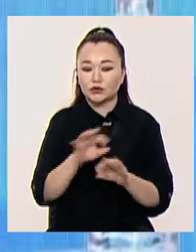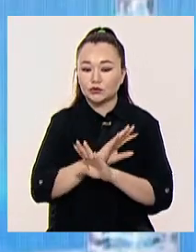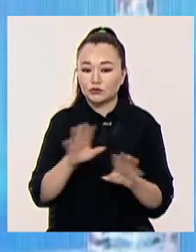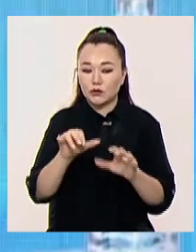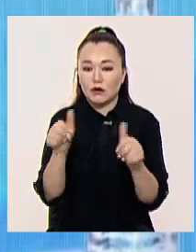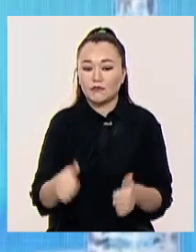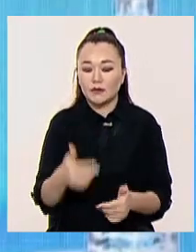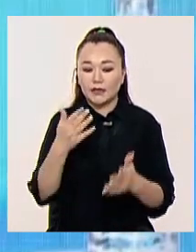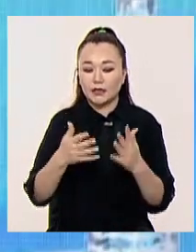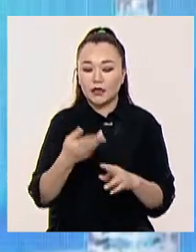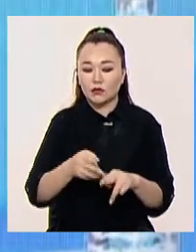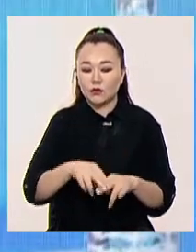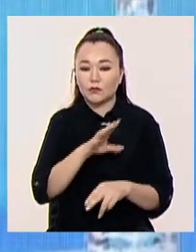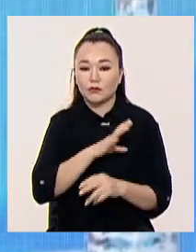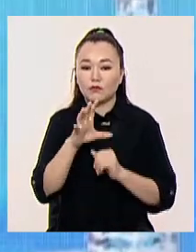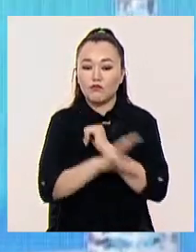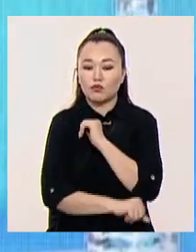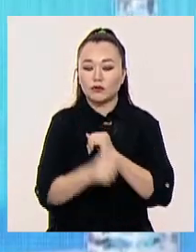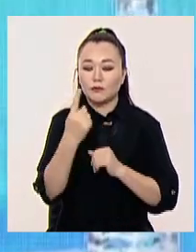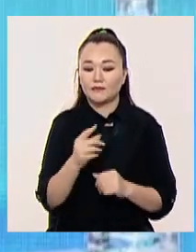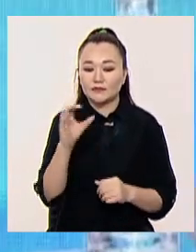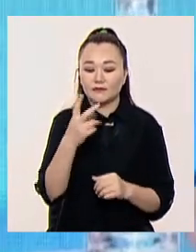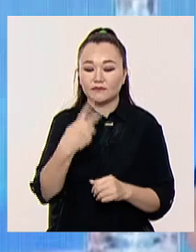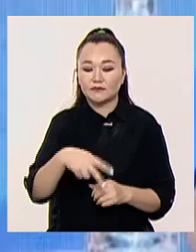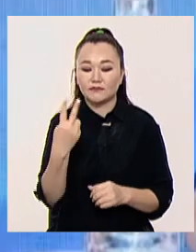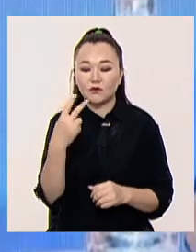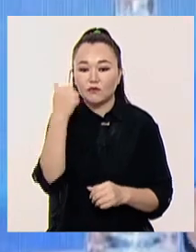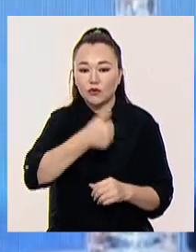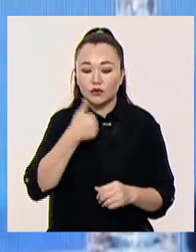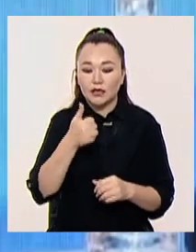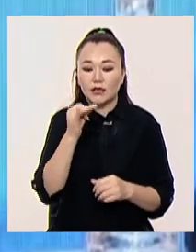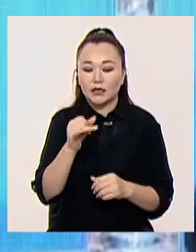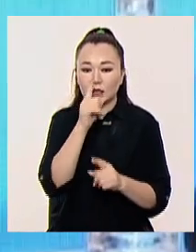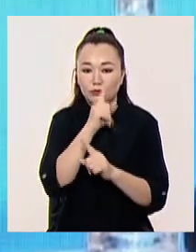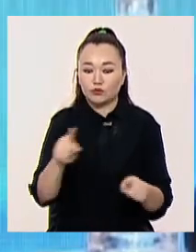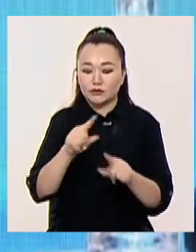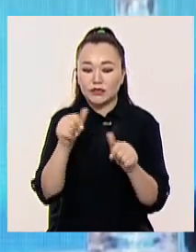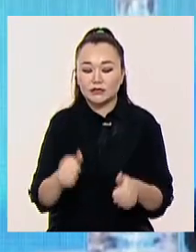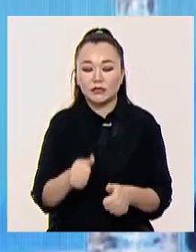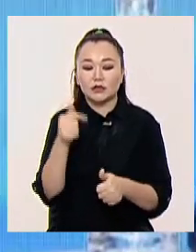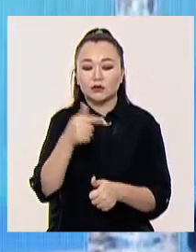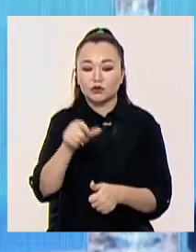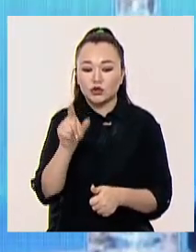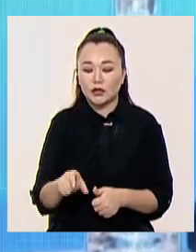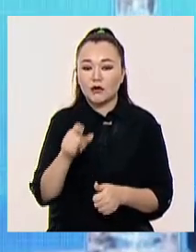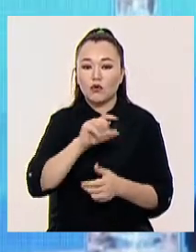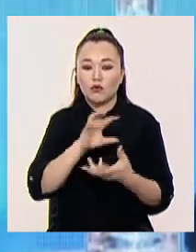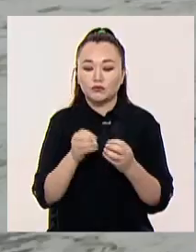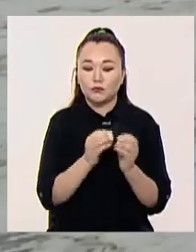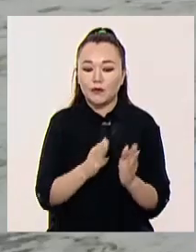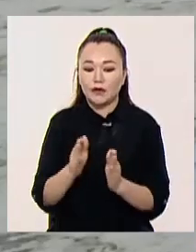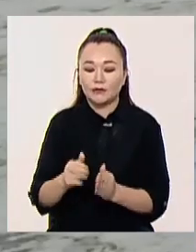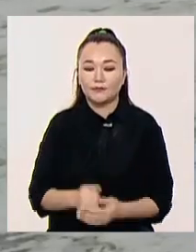либо которые были ввезены после 1 сентября 2022 года и не будут зарегистрированы гражданам Казахстана в общем